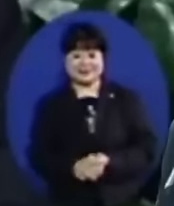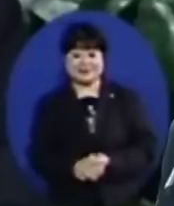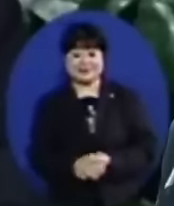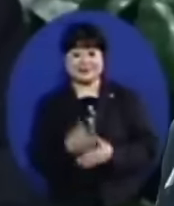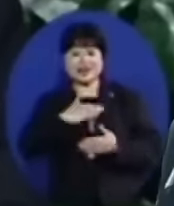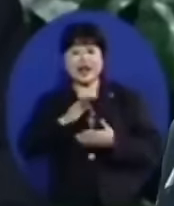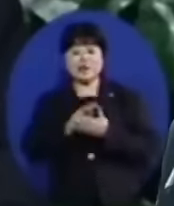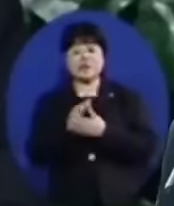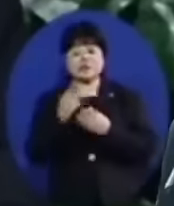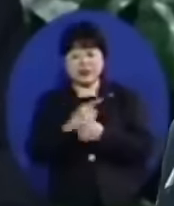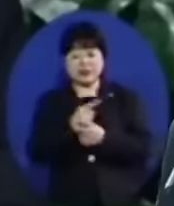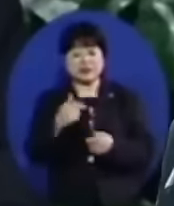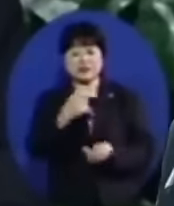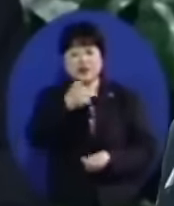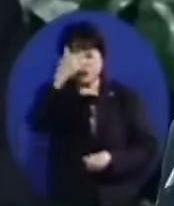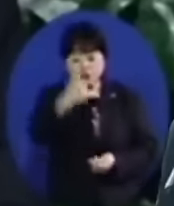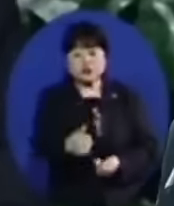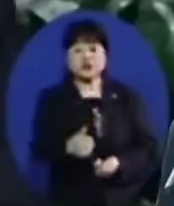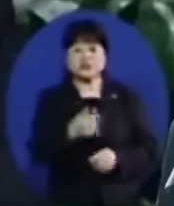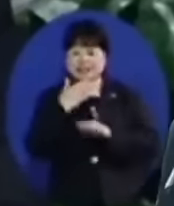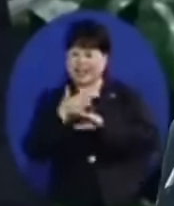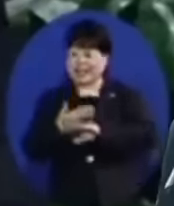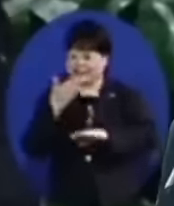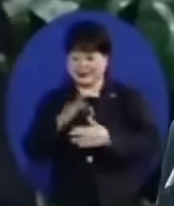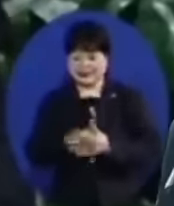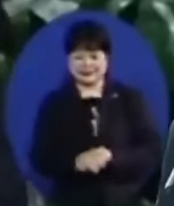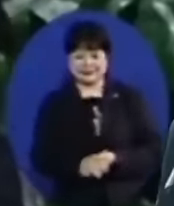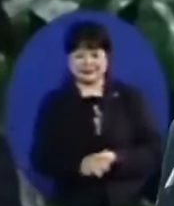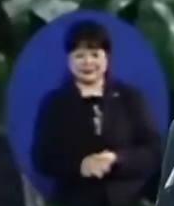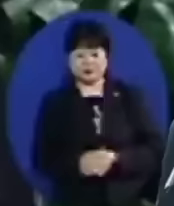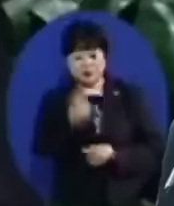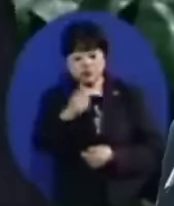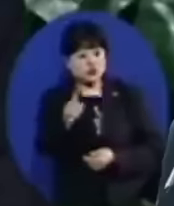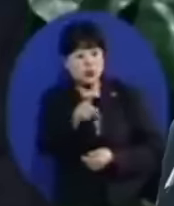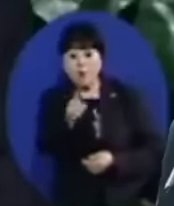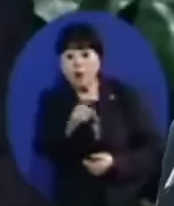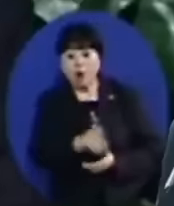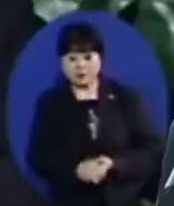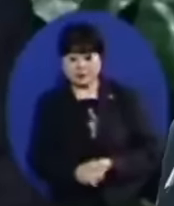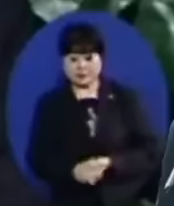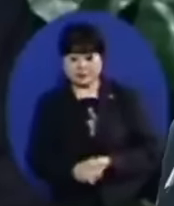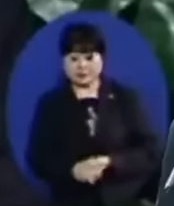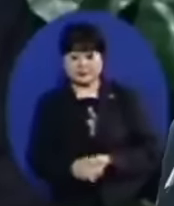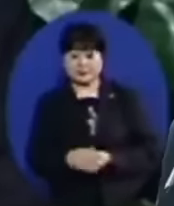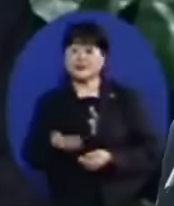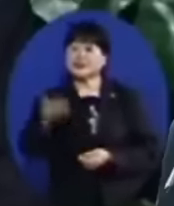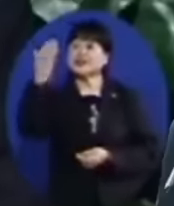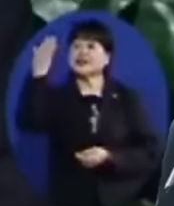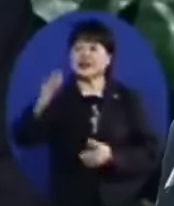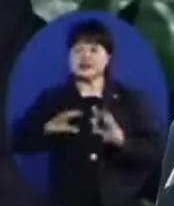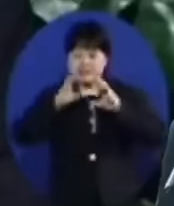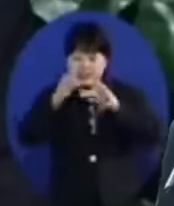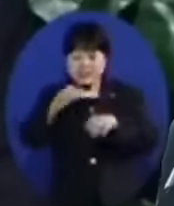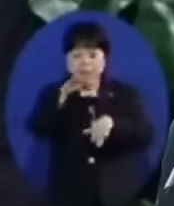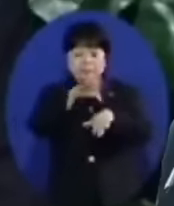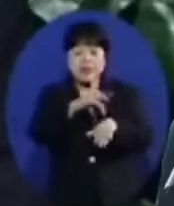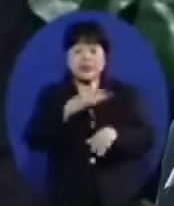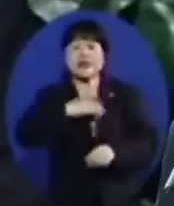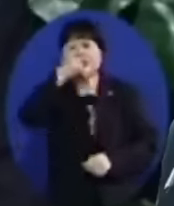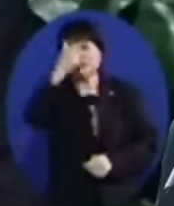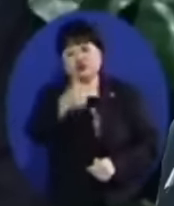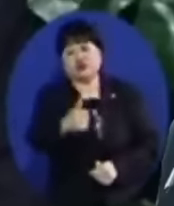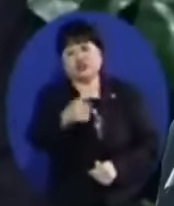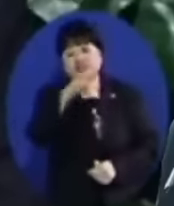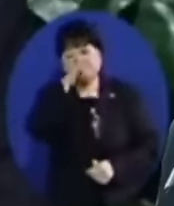내가 변한 것이 아니야. 주인이 달라졌어. 무슨 주인이 달라졌노? 전에는 세상과 마귀가 내